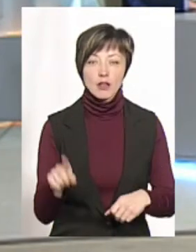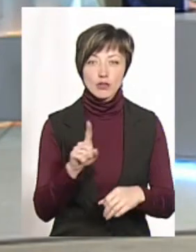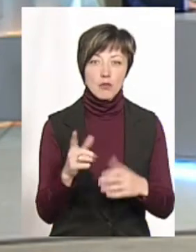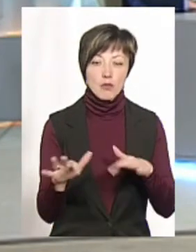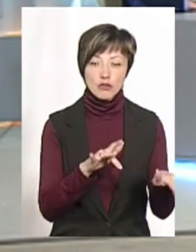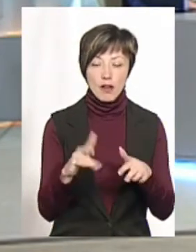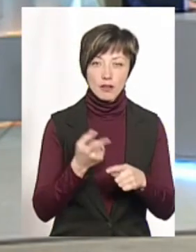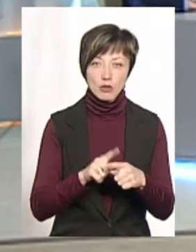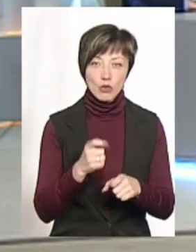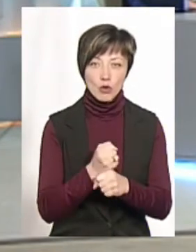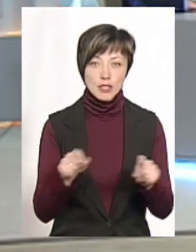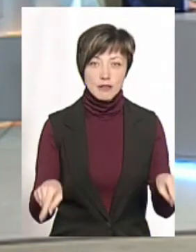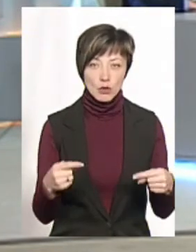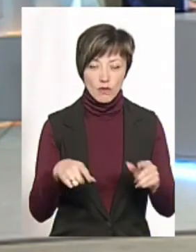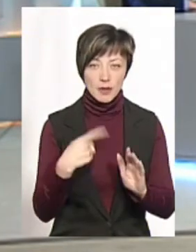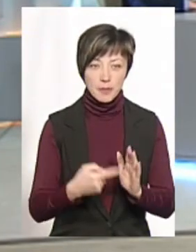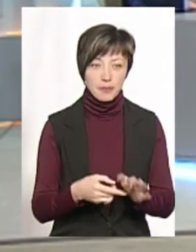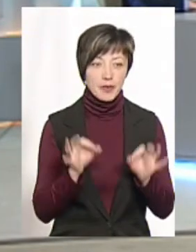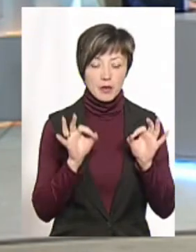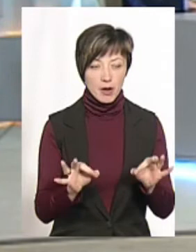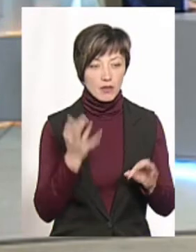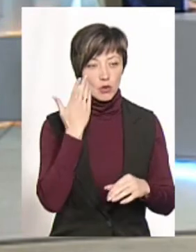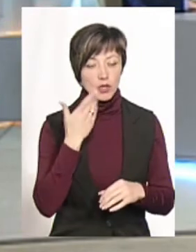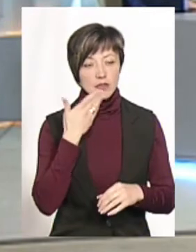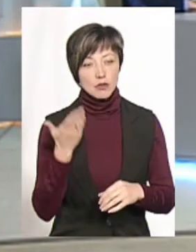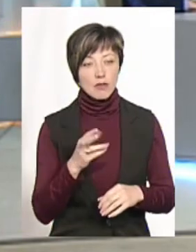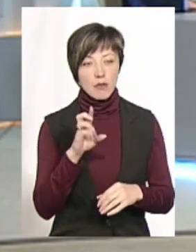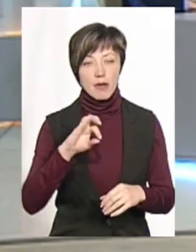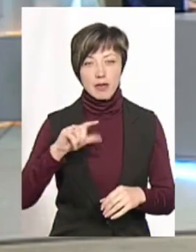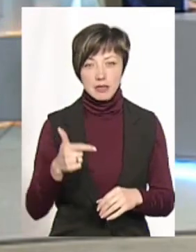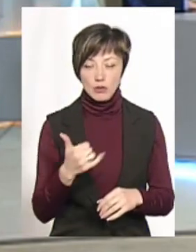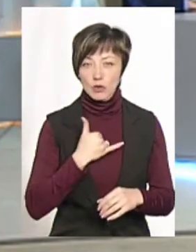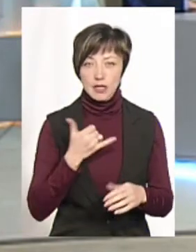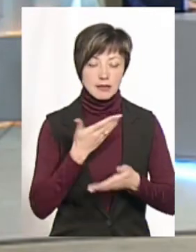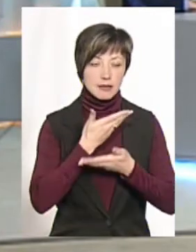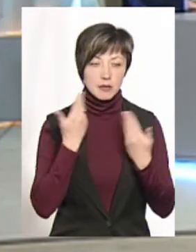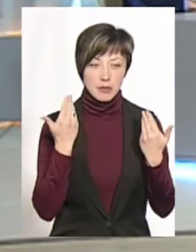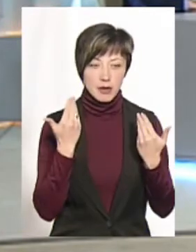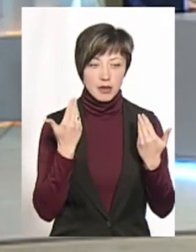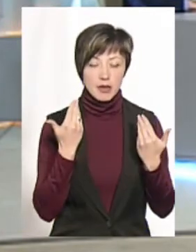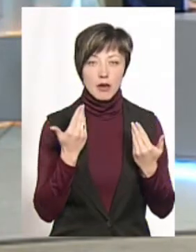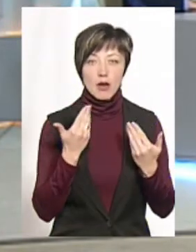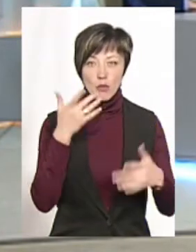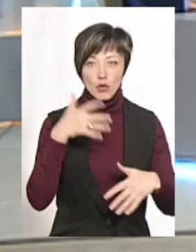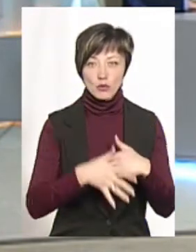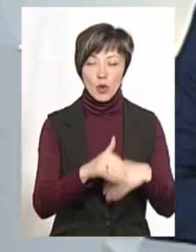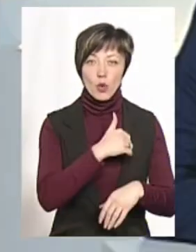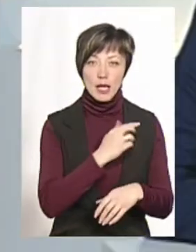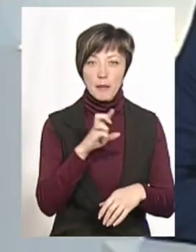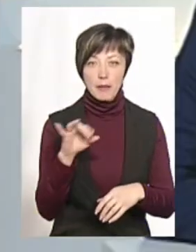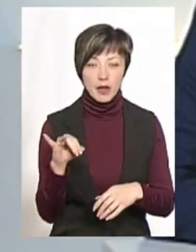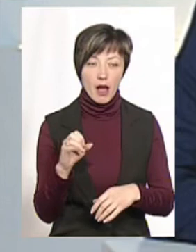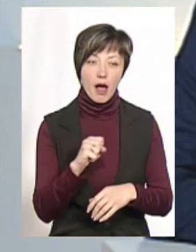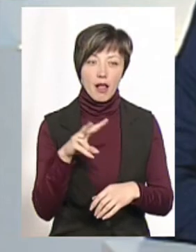щоб пожвавити цю роботу з відновлення? Направду, я коли звітував в березні, говорив про те, що в нас немає того порозуміння, якого ми хотіли